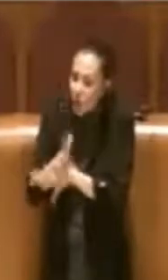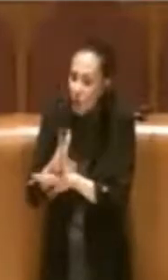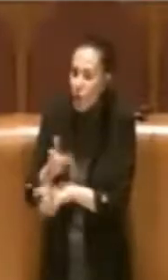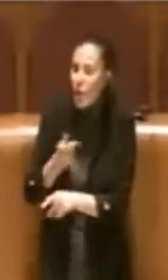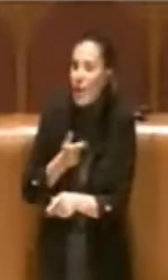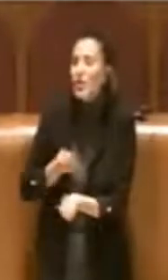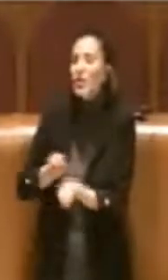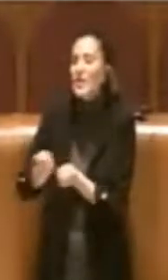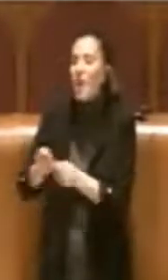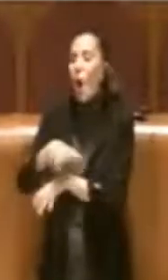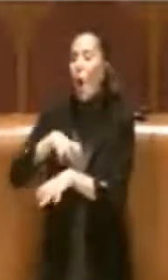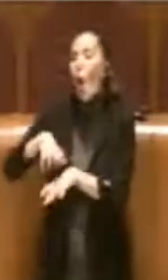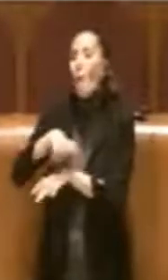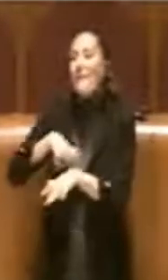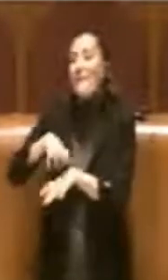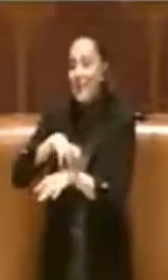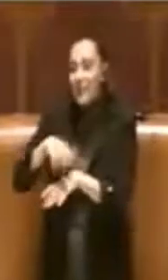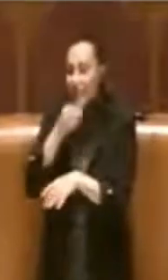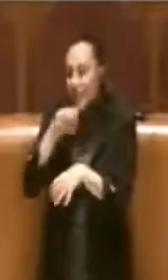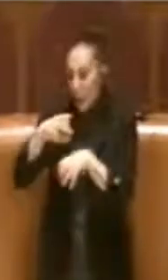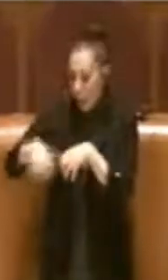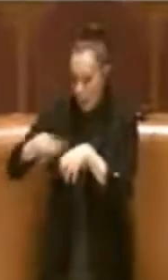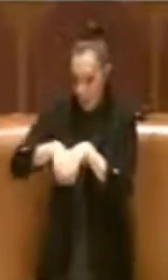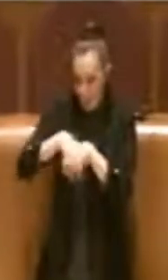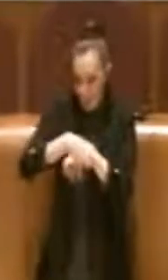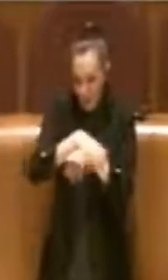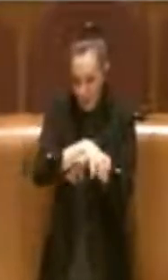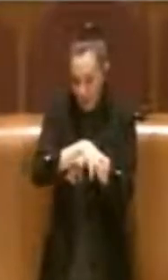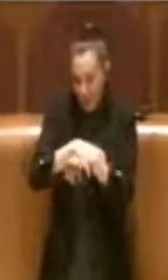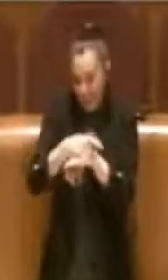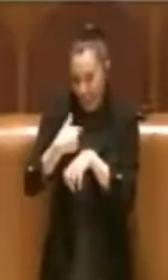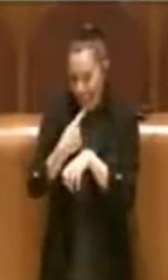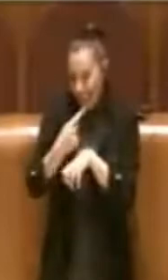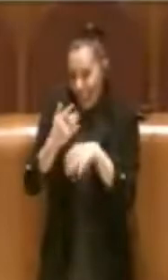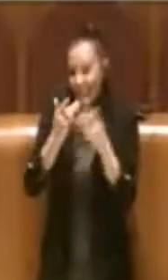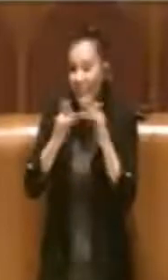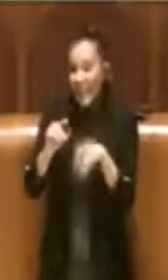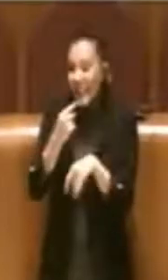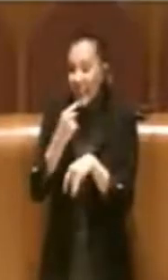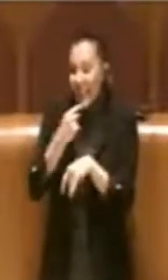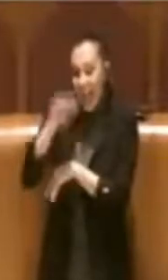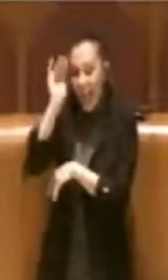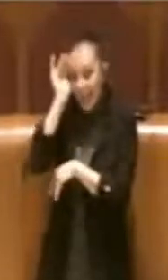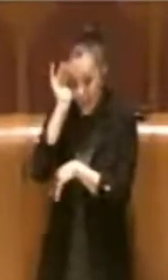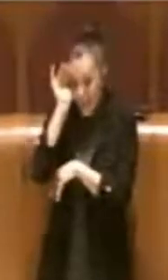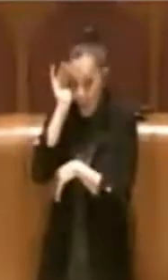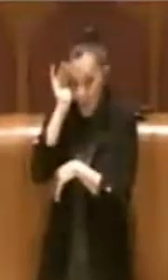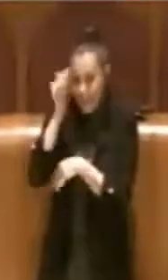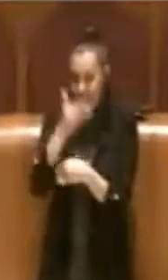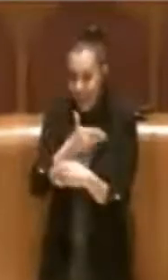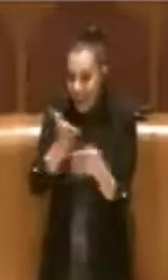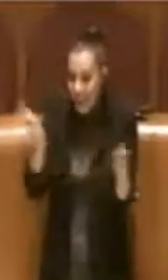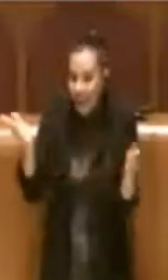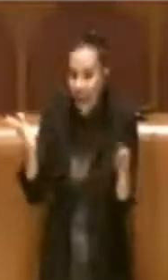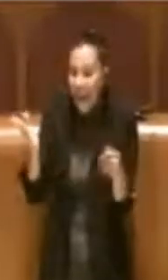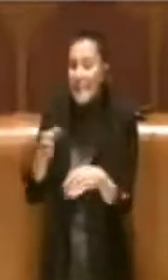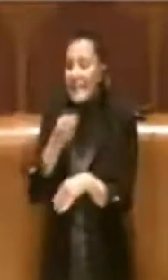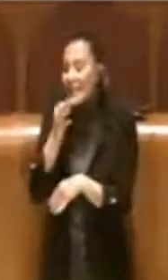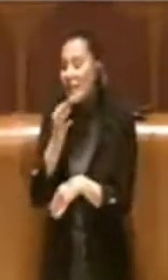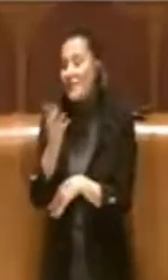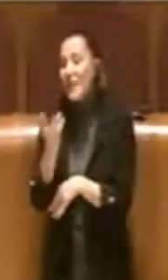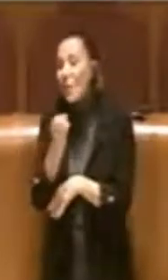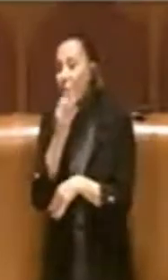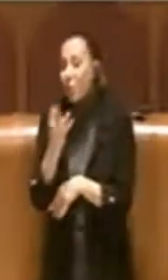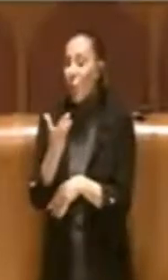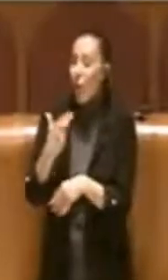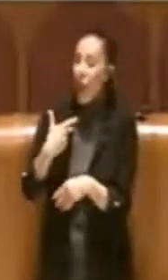gestione commissariale e quindi dello spacchettamento, lo dico per semplificare anche per chi ci ascolta, insomma, di una sorta di good company e bad company per